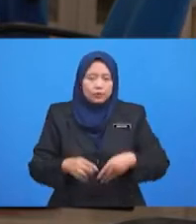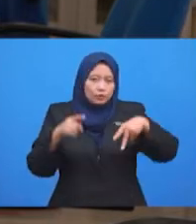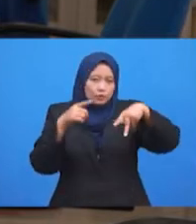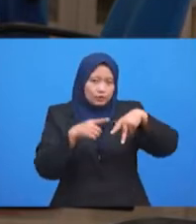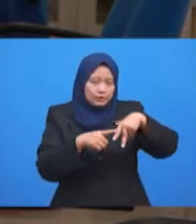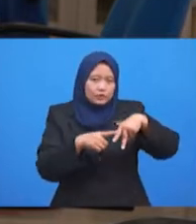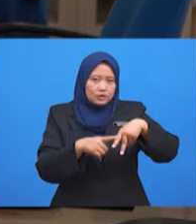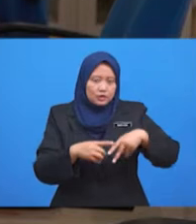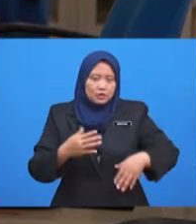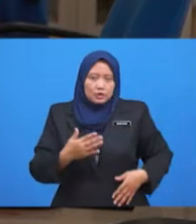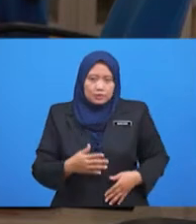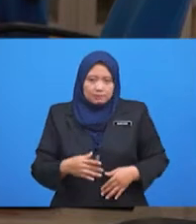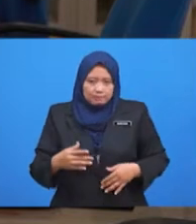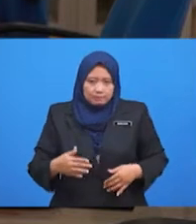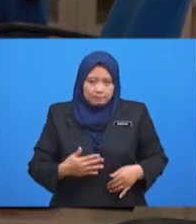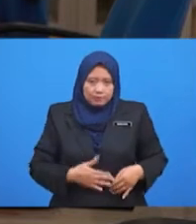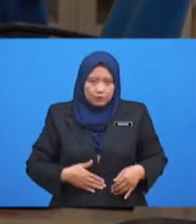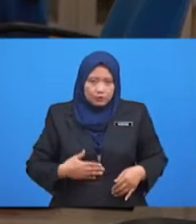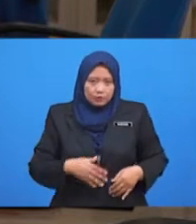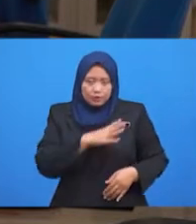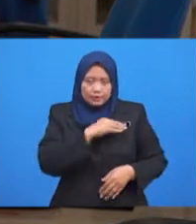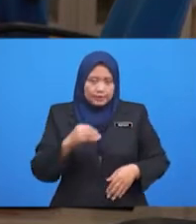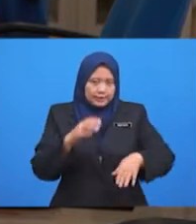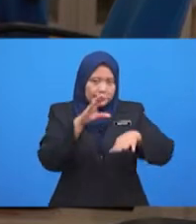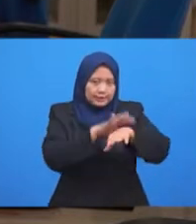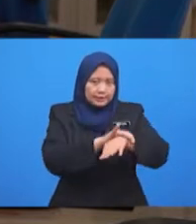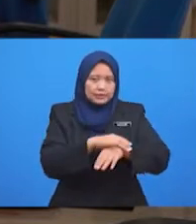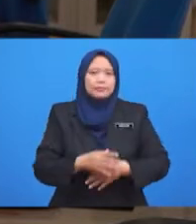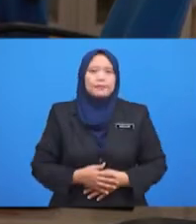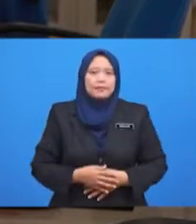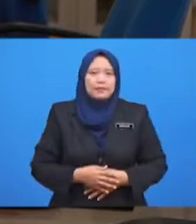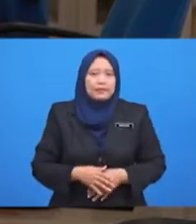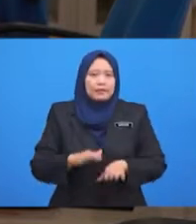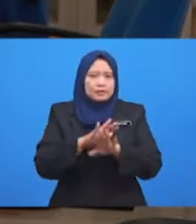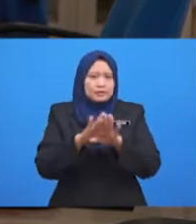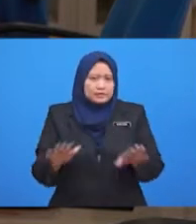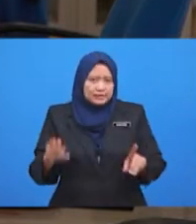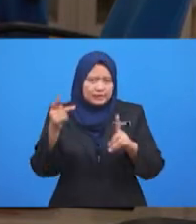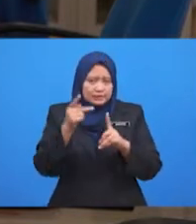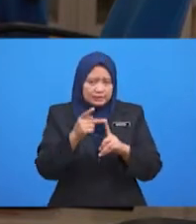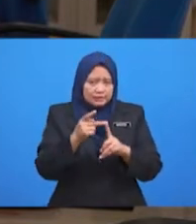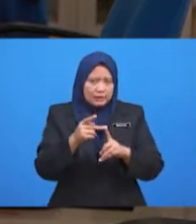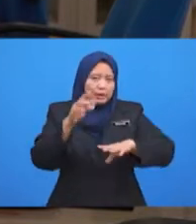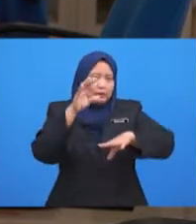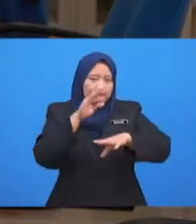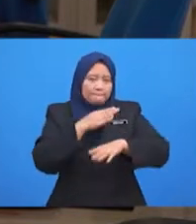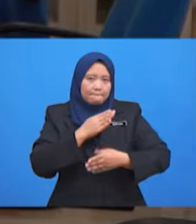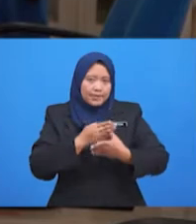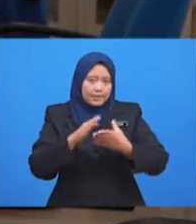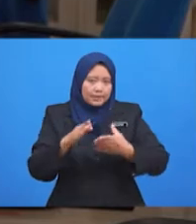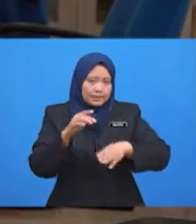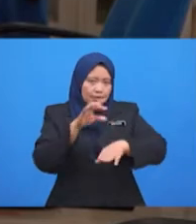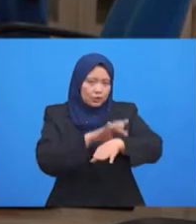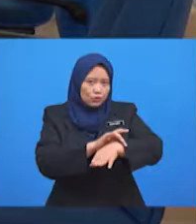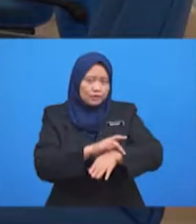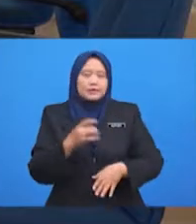lengan. Jangan terkena pada bahagian kulit yang sensitif. Proses ini mengambil masa selama